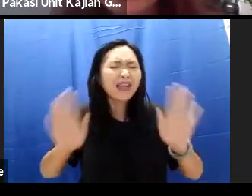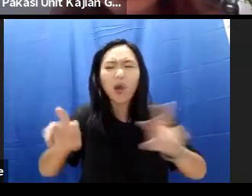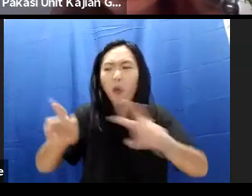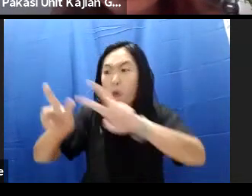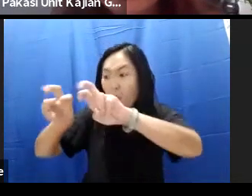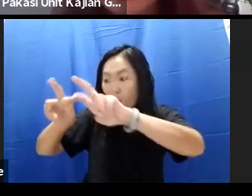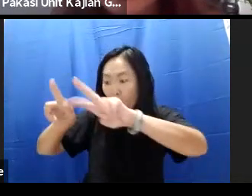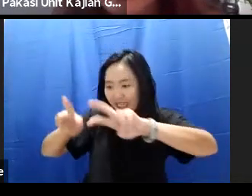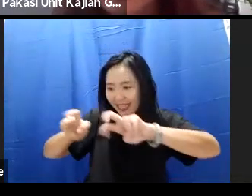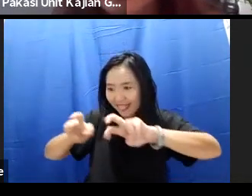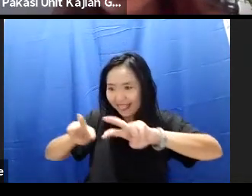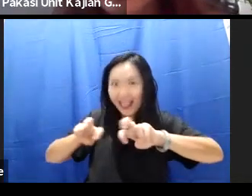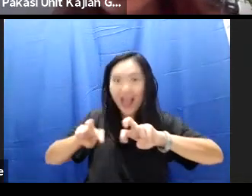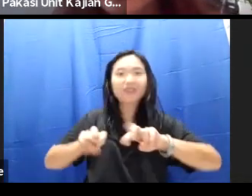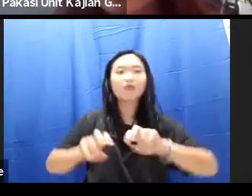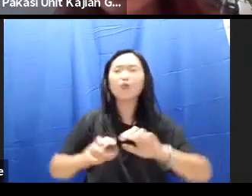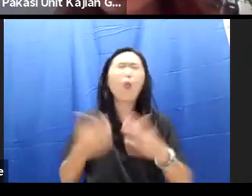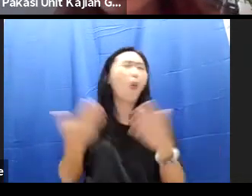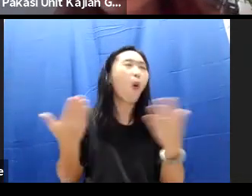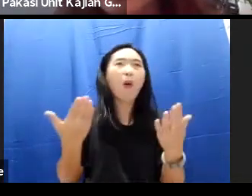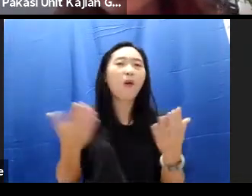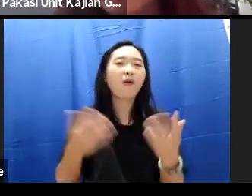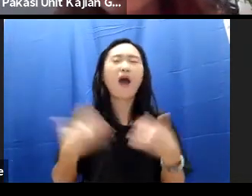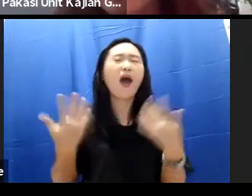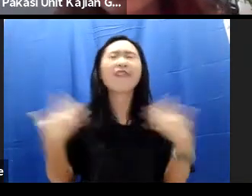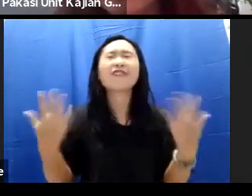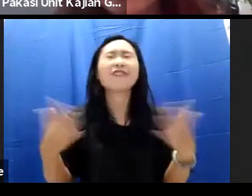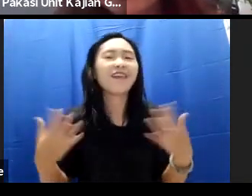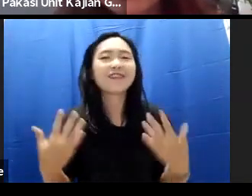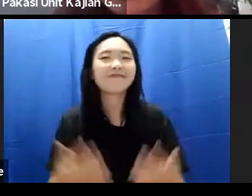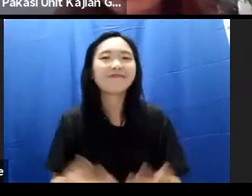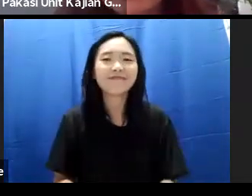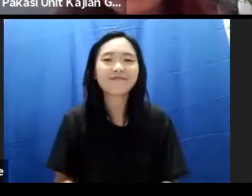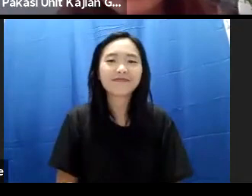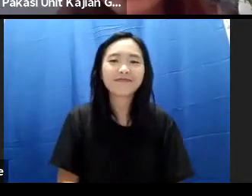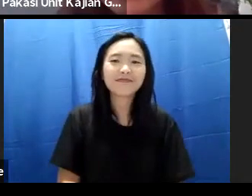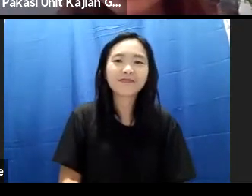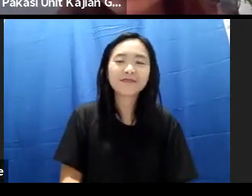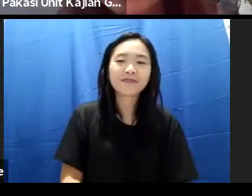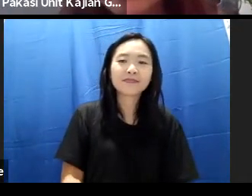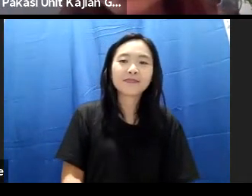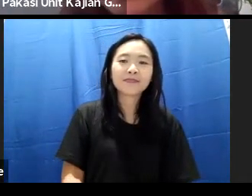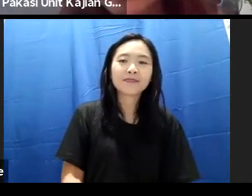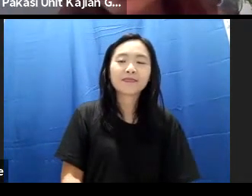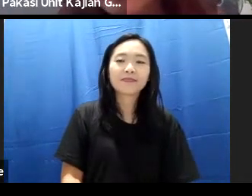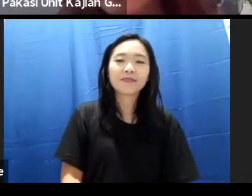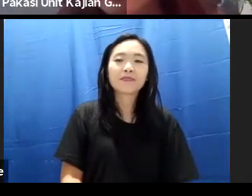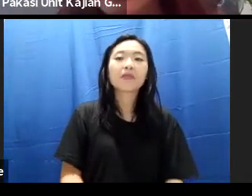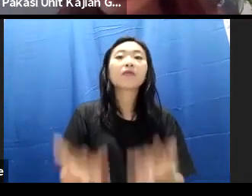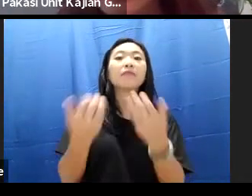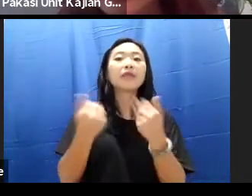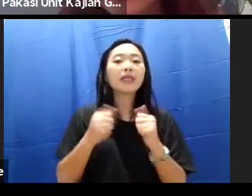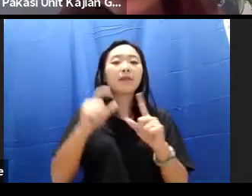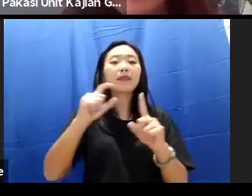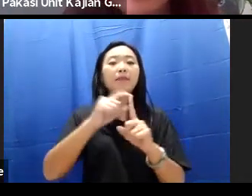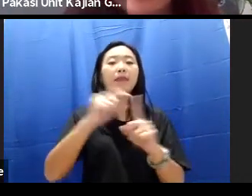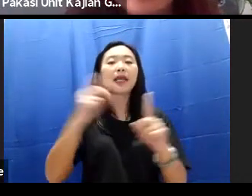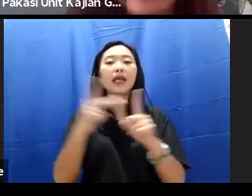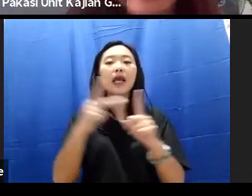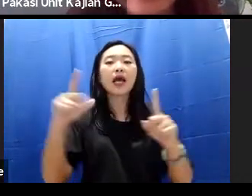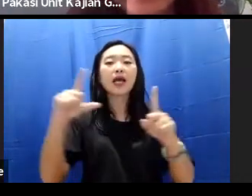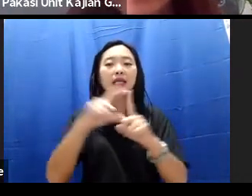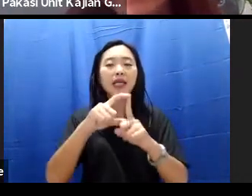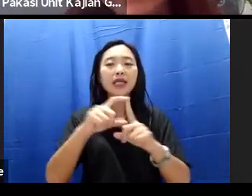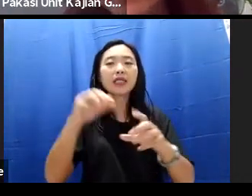researcher maupun tergabung dalam berbagai tim penelitian. mendapat PhD-nya dalam Women and Gender